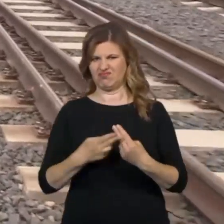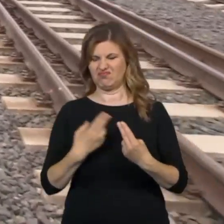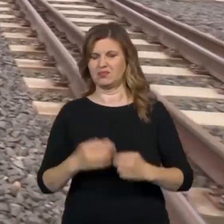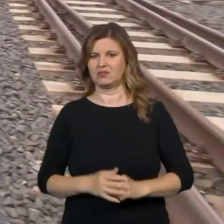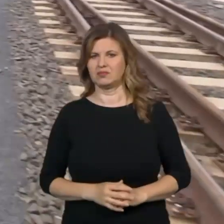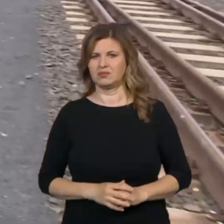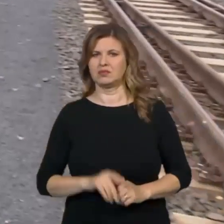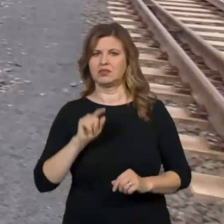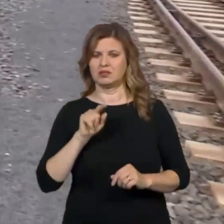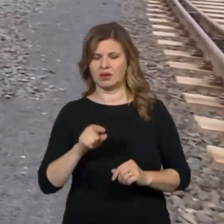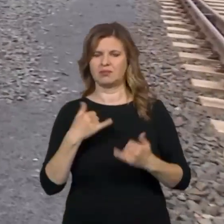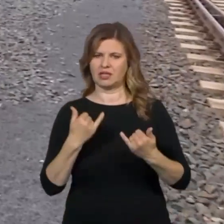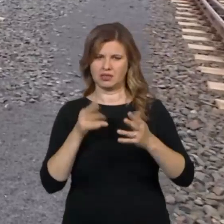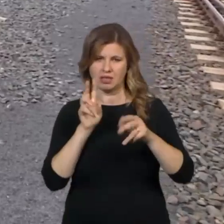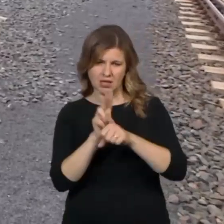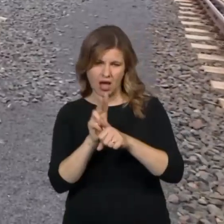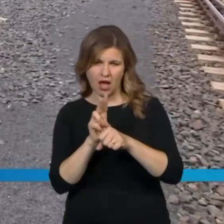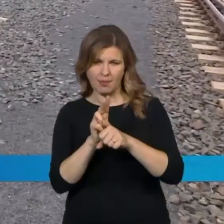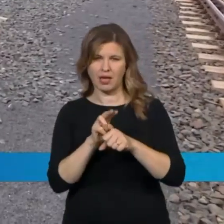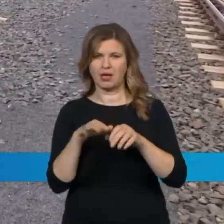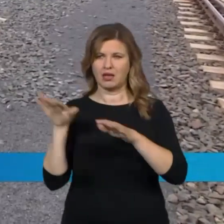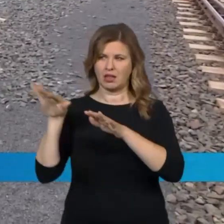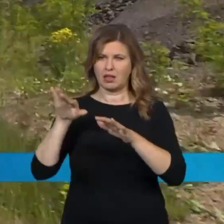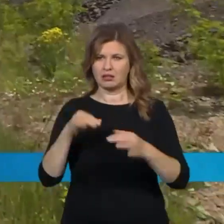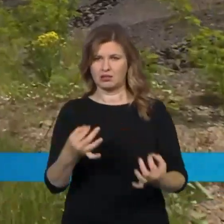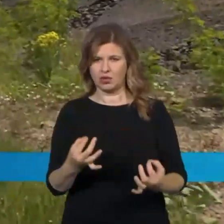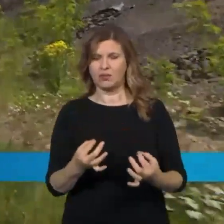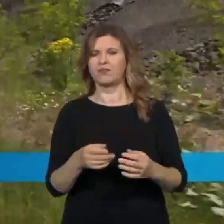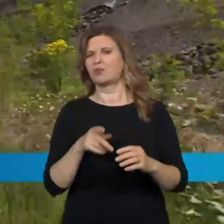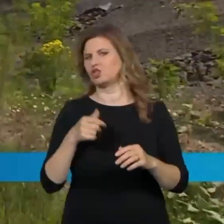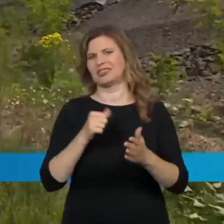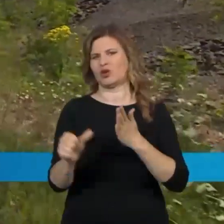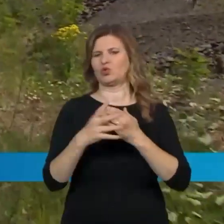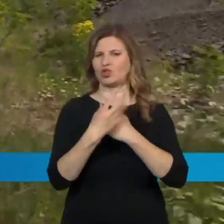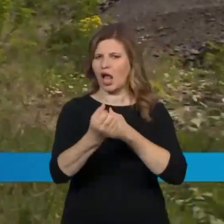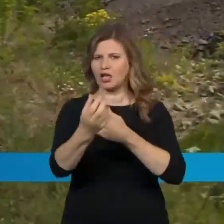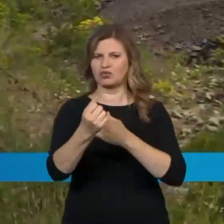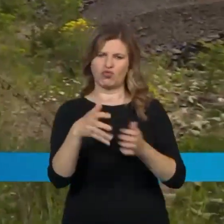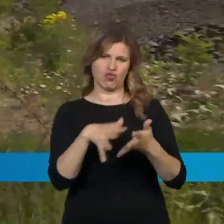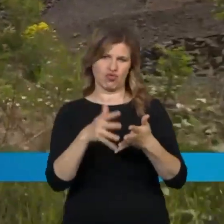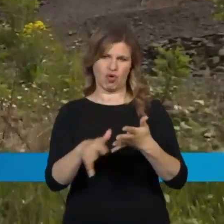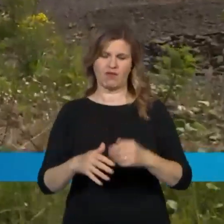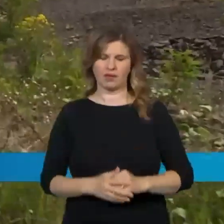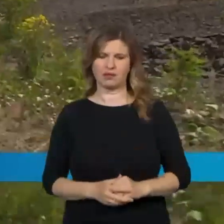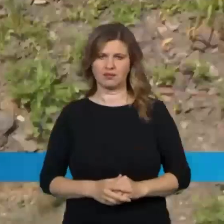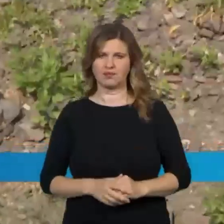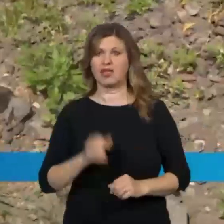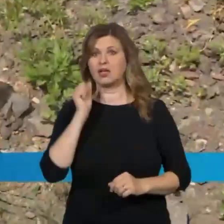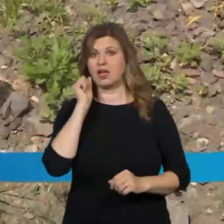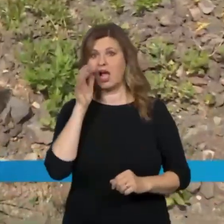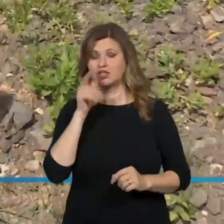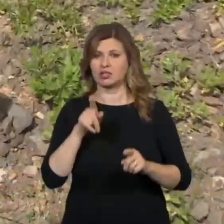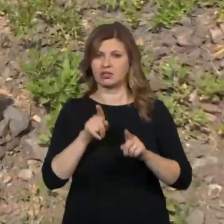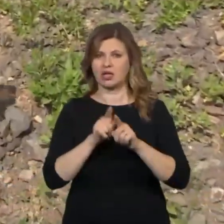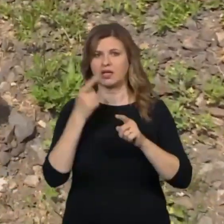zavedli pravidelný monitoring náspu. Dochází k němu minimálně jednou za 14 dní. Na denní bázi pak dochází